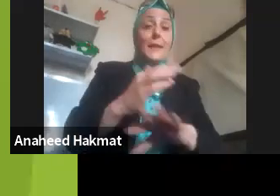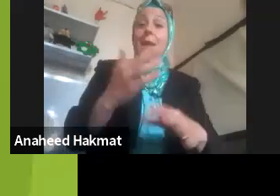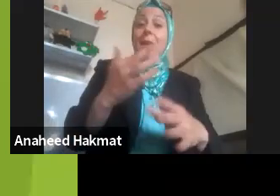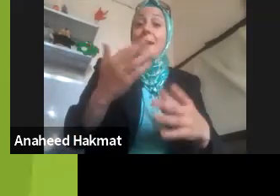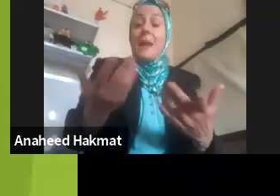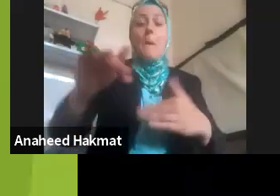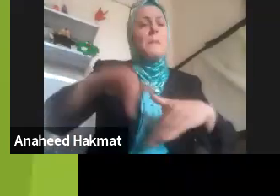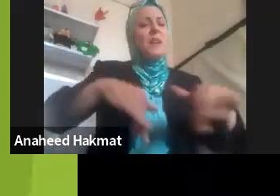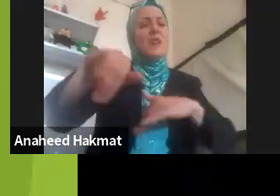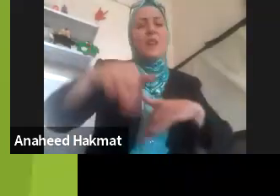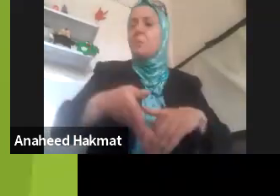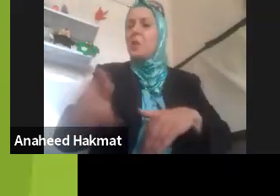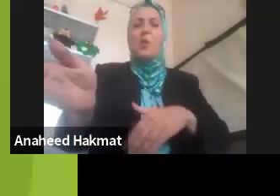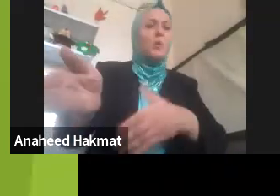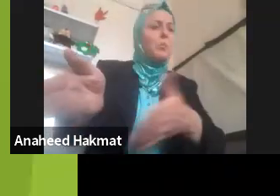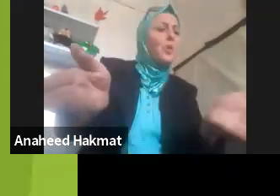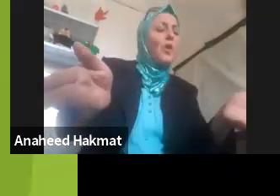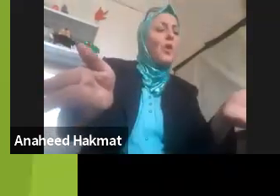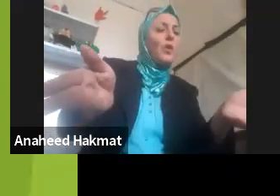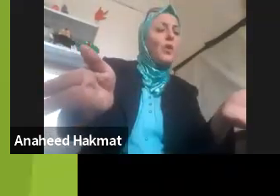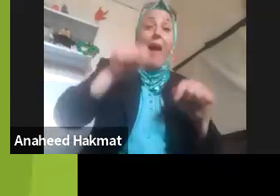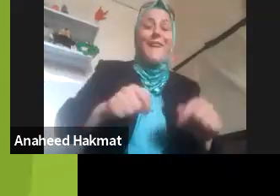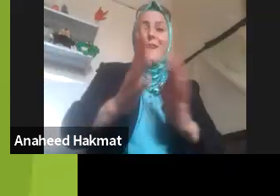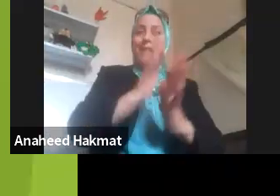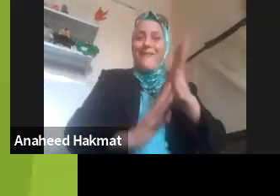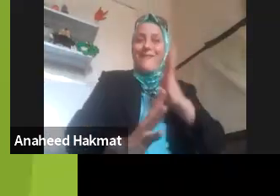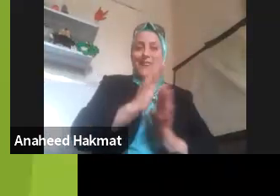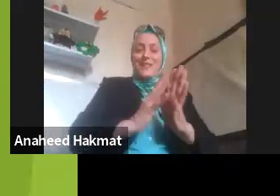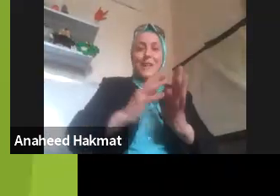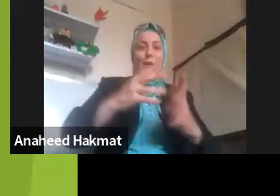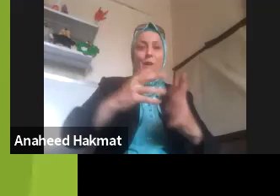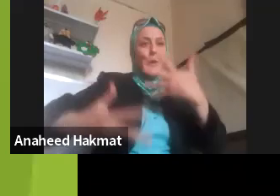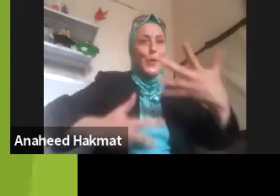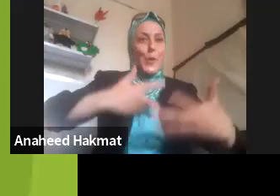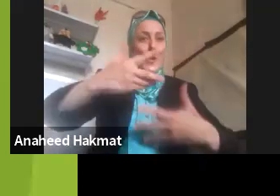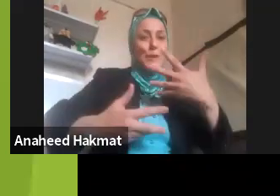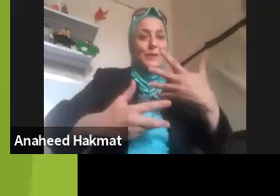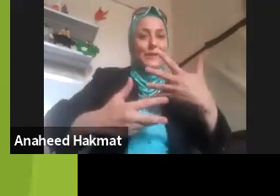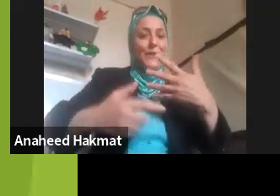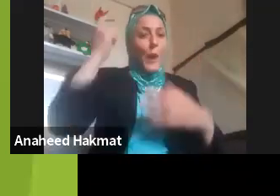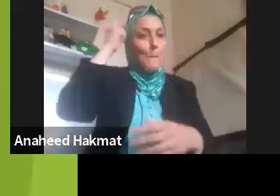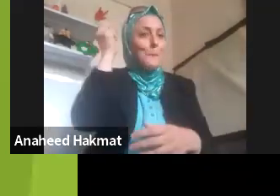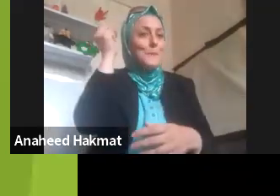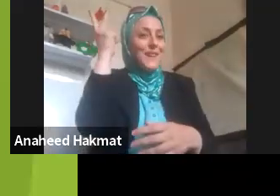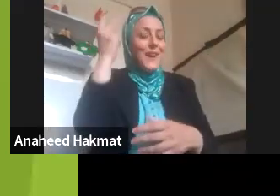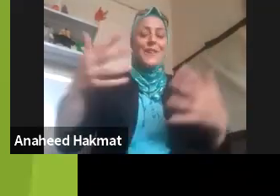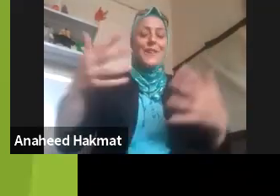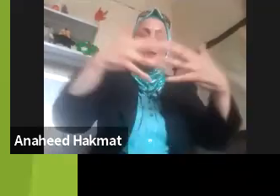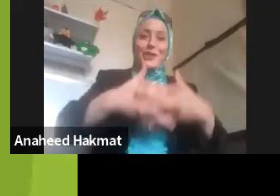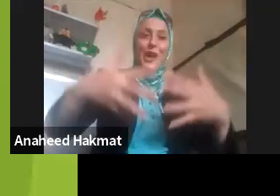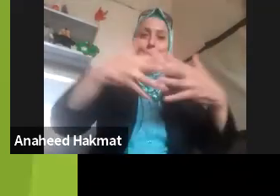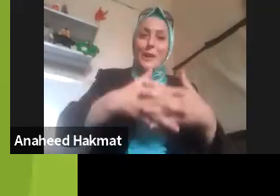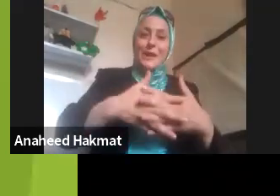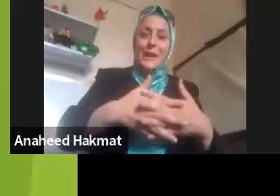عدة. فهذه العودة إلى التفاعل عبر الثقافة التشاركية